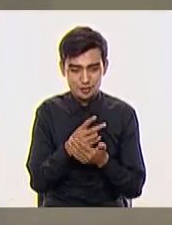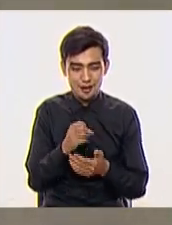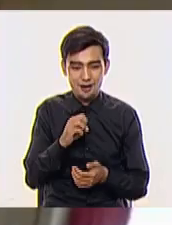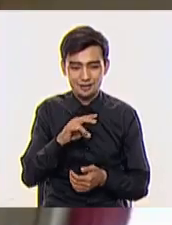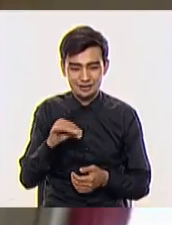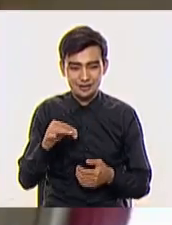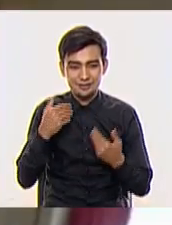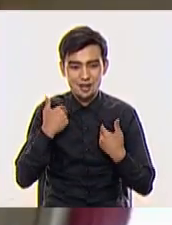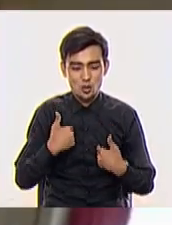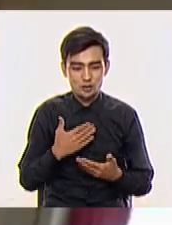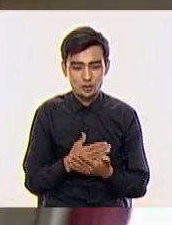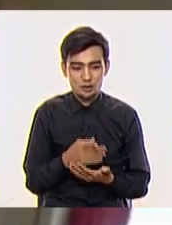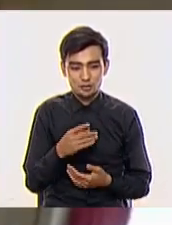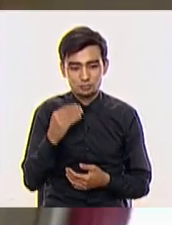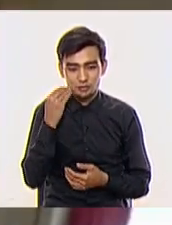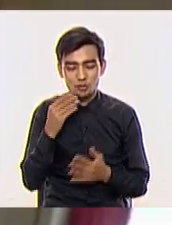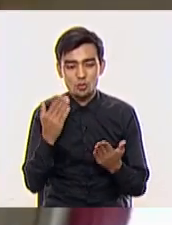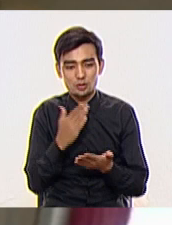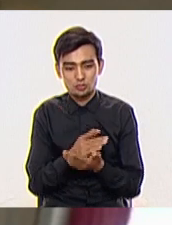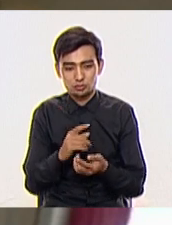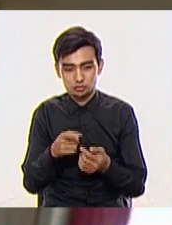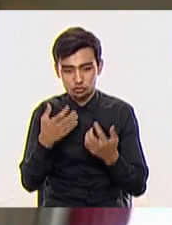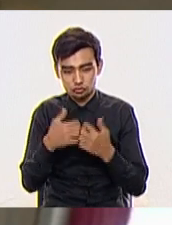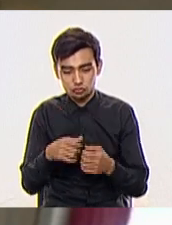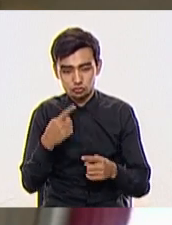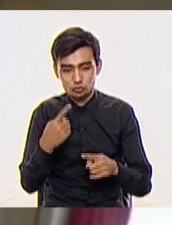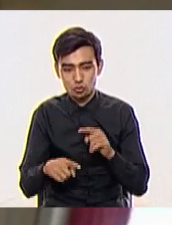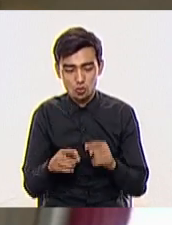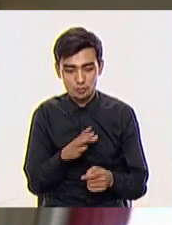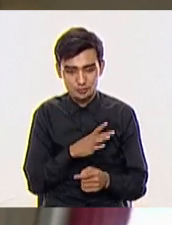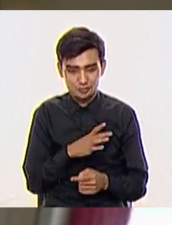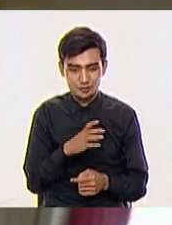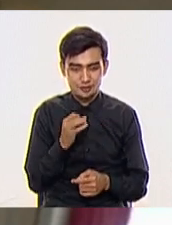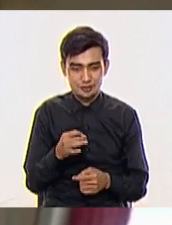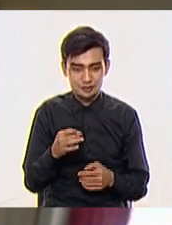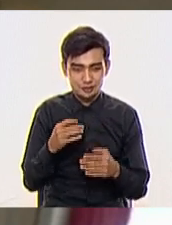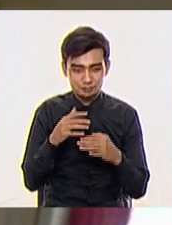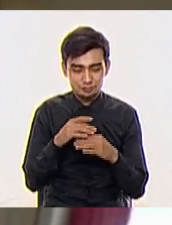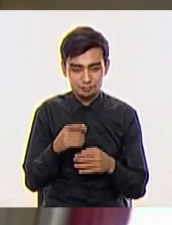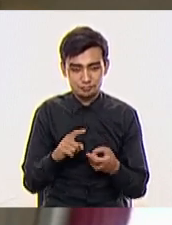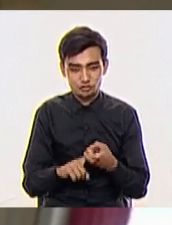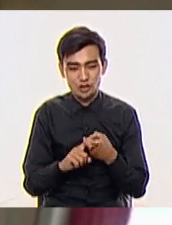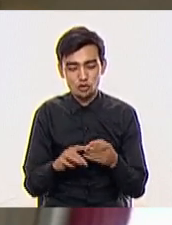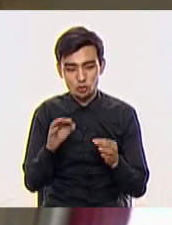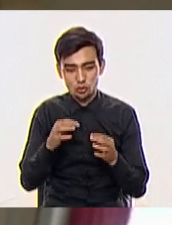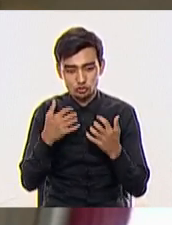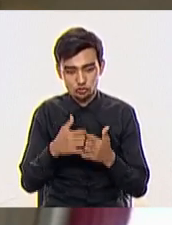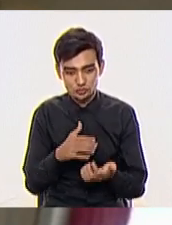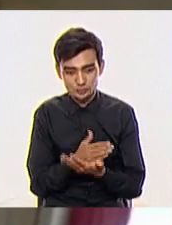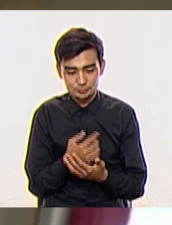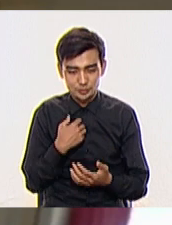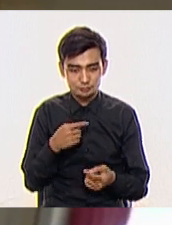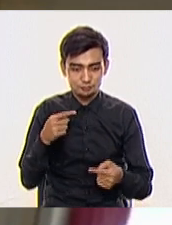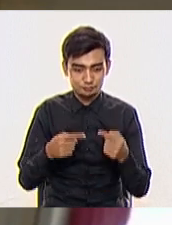антител. Эффективность, она рассчитывается по-другому. Она рассчитывается количеством заражений, когда мы